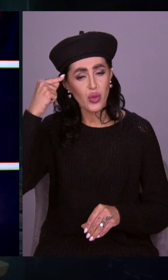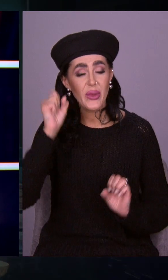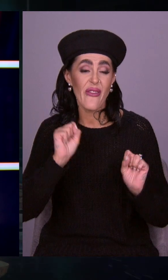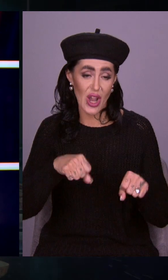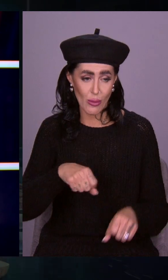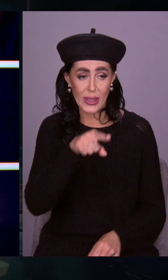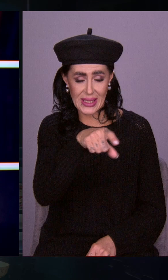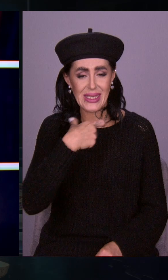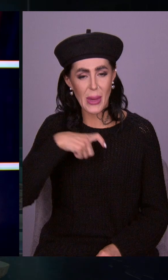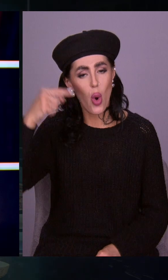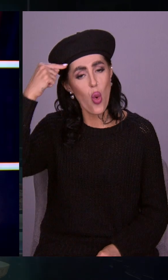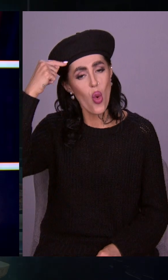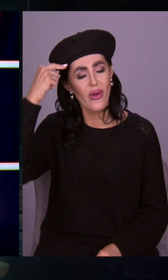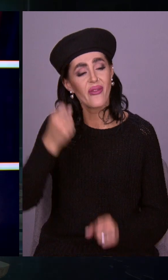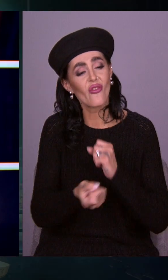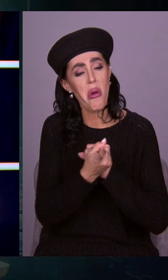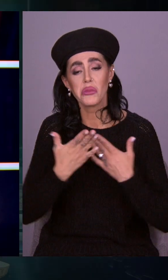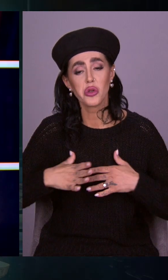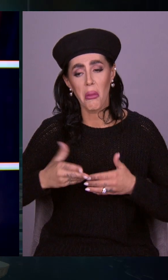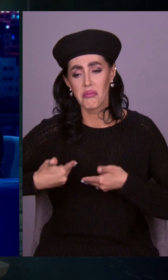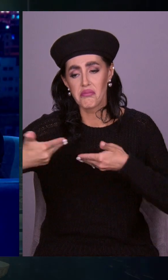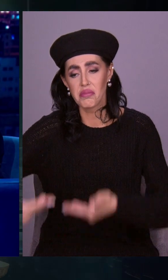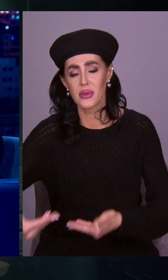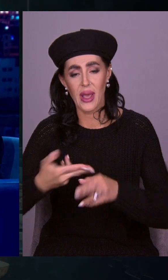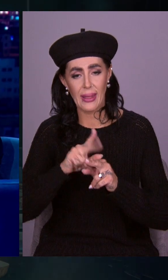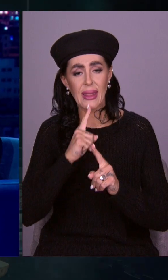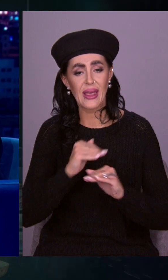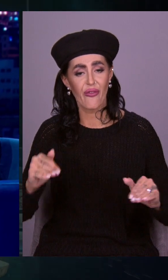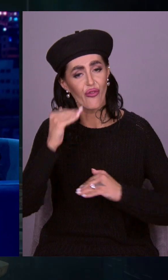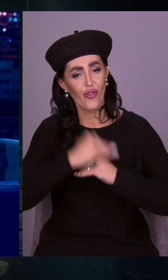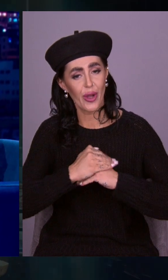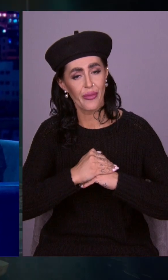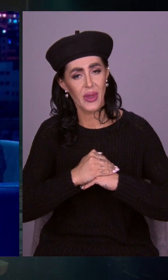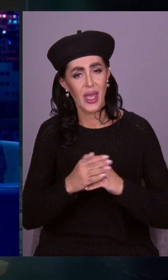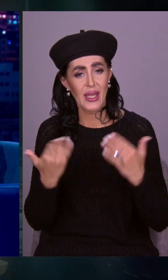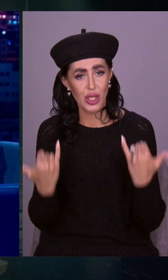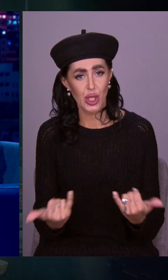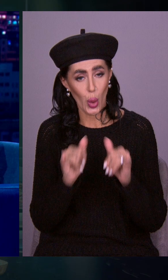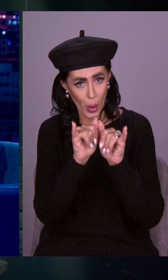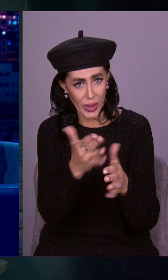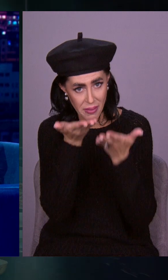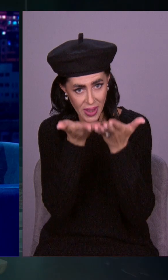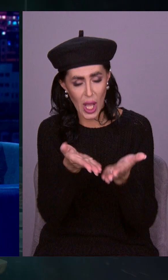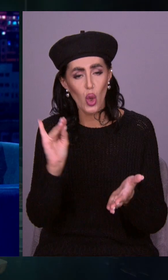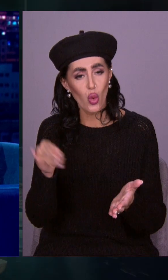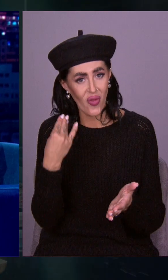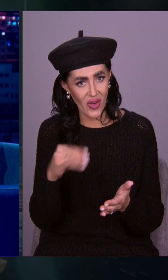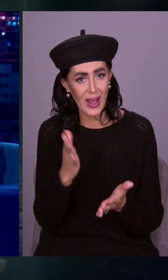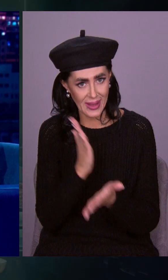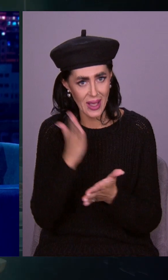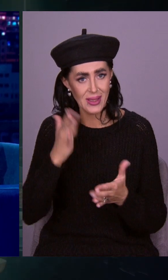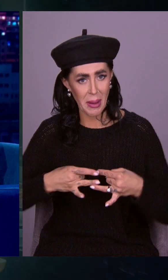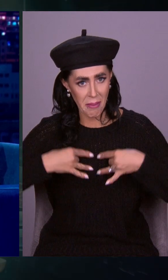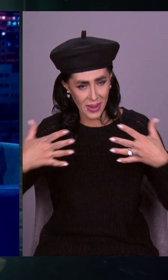У нас багато тем і є про що поспілкуватись, але ще один привід. В тебе сьогодні ювілей, про який ти, певно, і сам